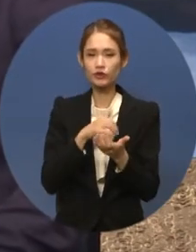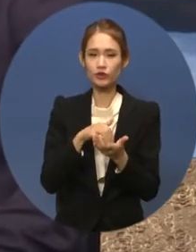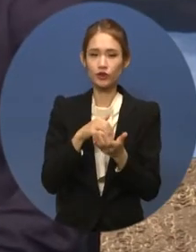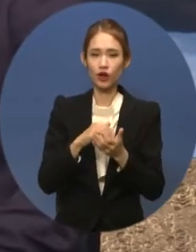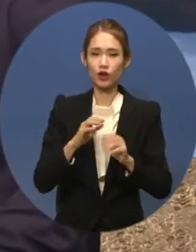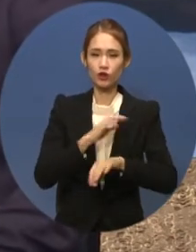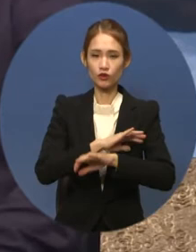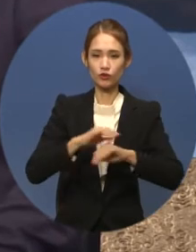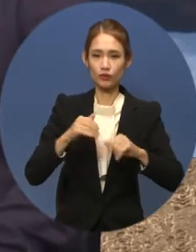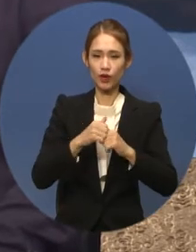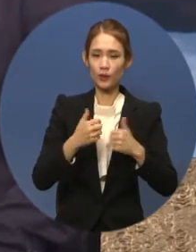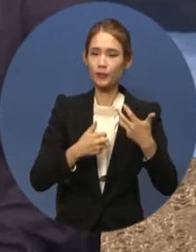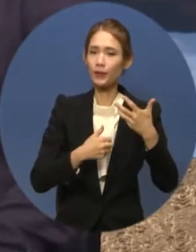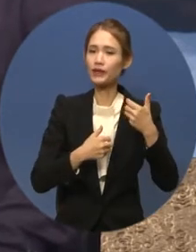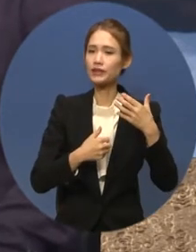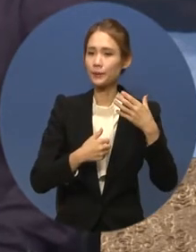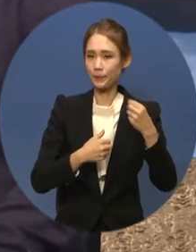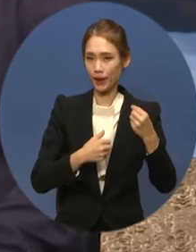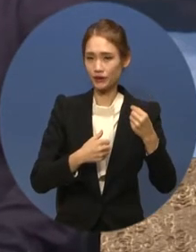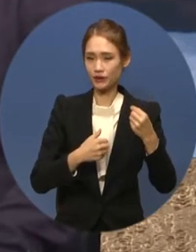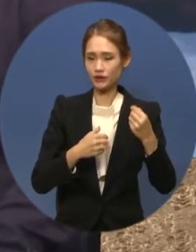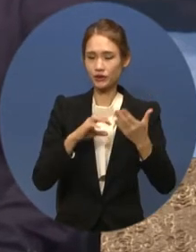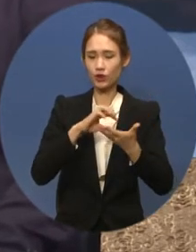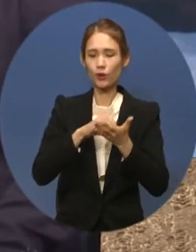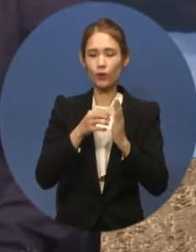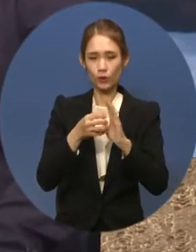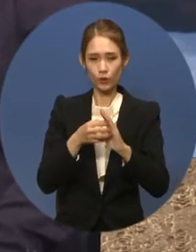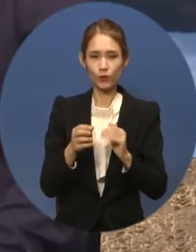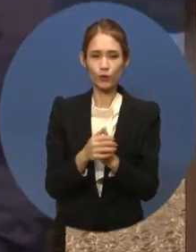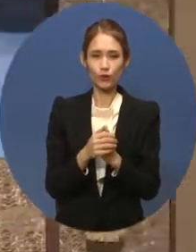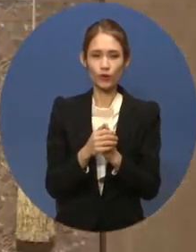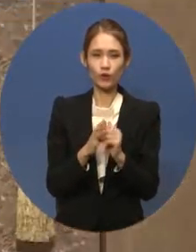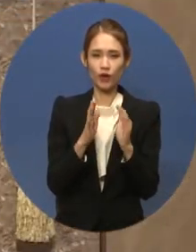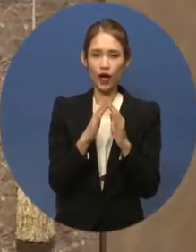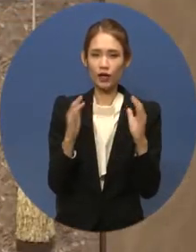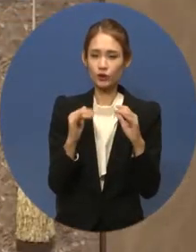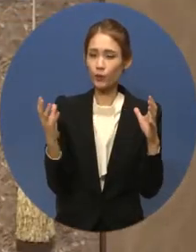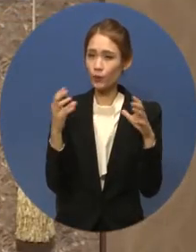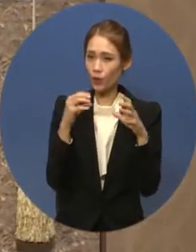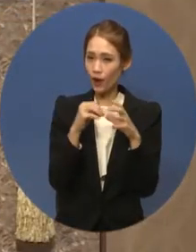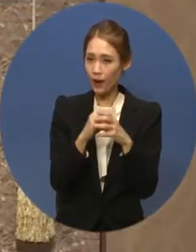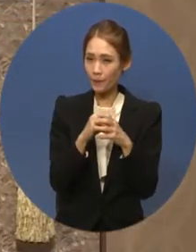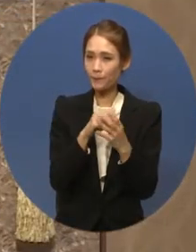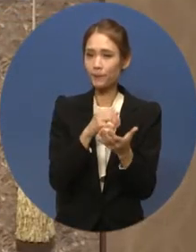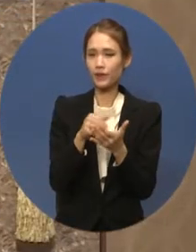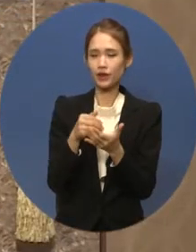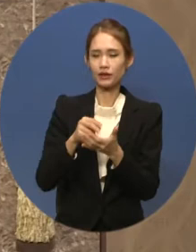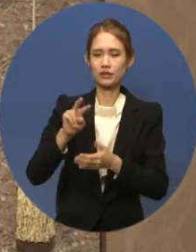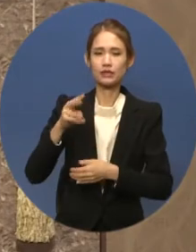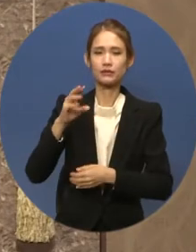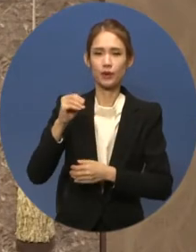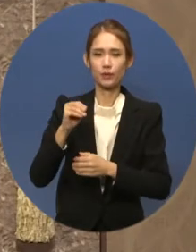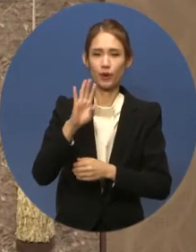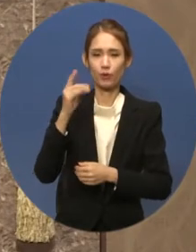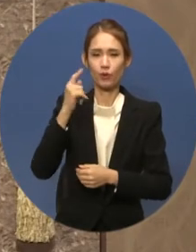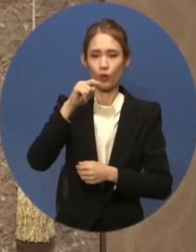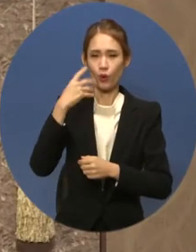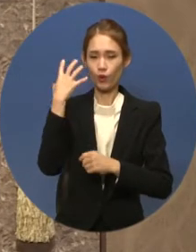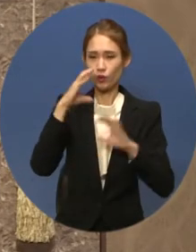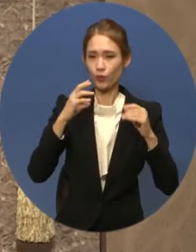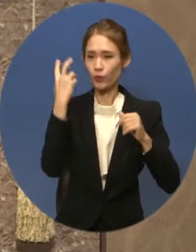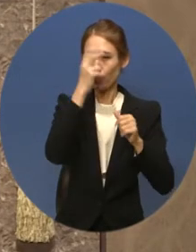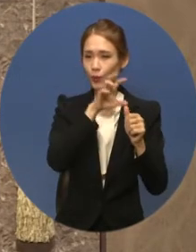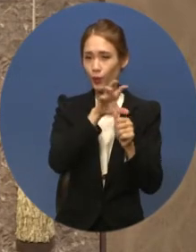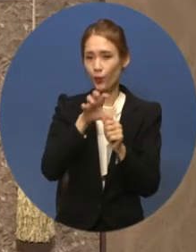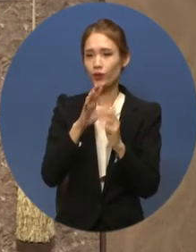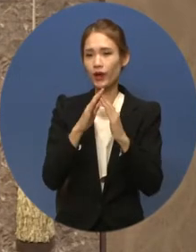국가의 공자 분들 80만 정도 되시는데요 가족 분들까지 하게 되면 200만 보험 가족이 우리 나라에 살고